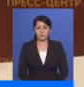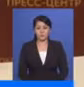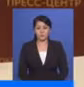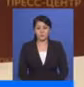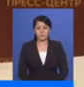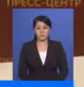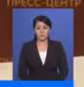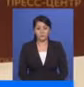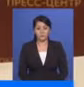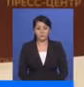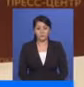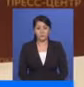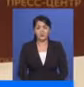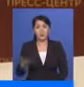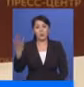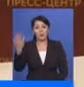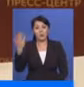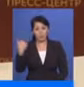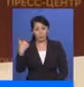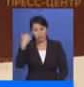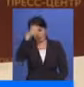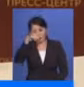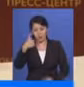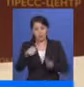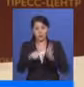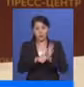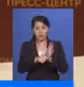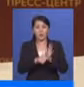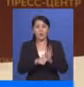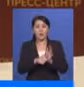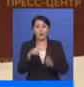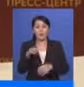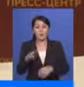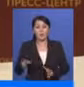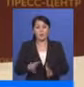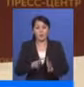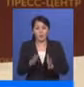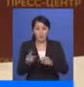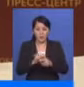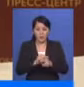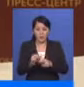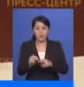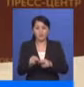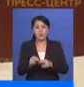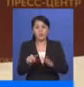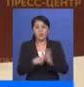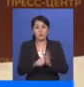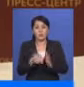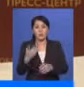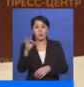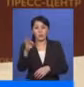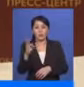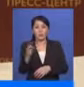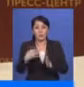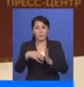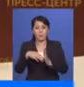676 километров автодорог. Былтыр 676 шақырым автожол жөнделді. Жергілікті маңыз бар автожолдардың жағдайы 65%-ға дейін